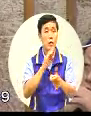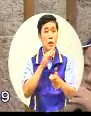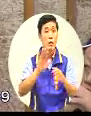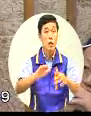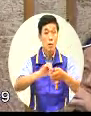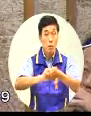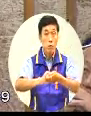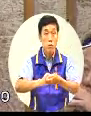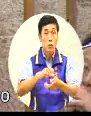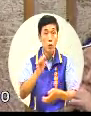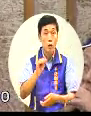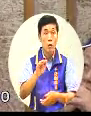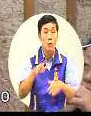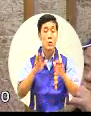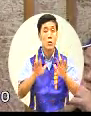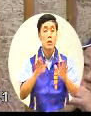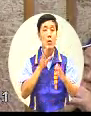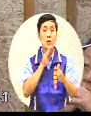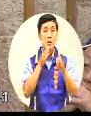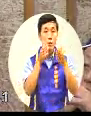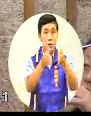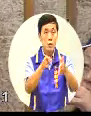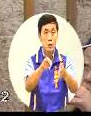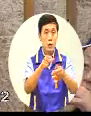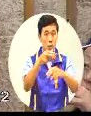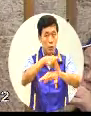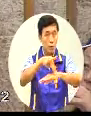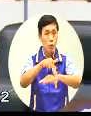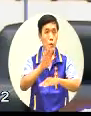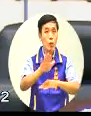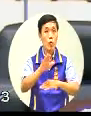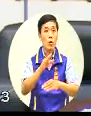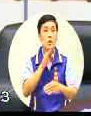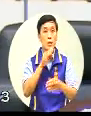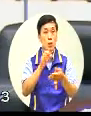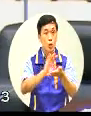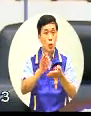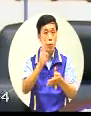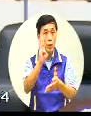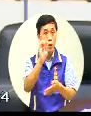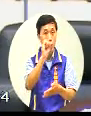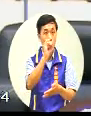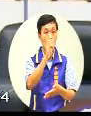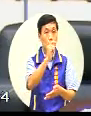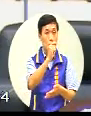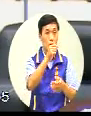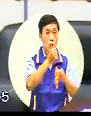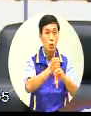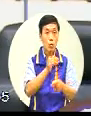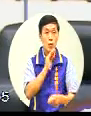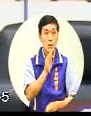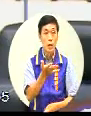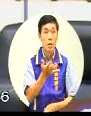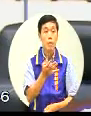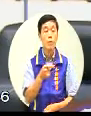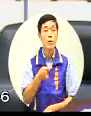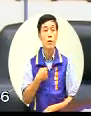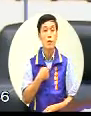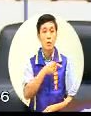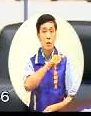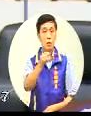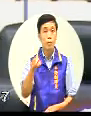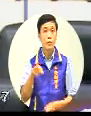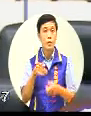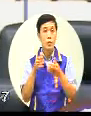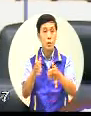了吗？ 目前我们已经朝这方向来规划。 那你是要采 VOT 的吗？ 因为我们跟这个